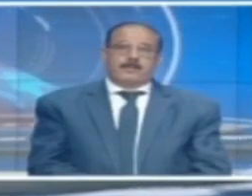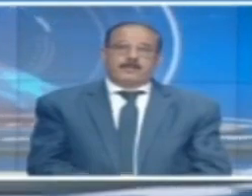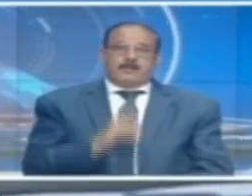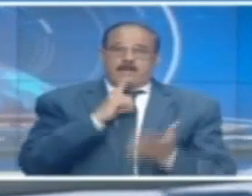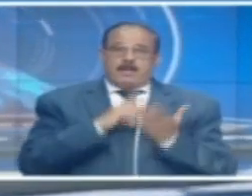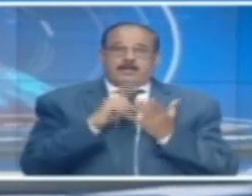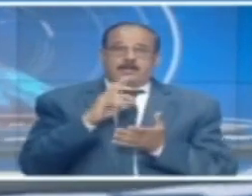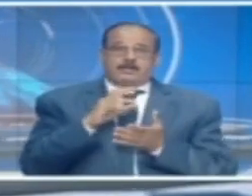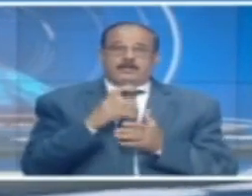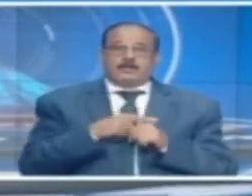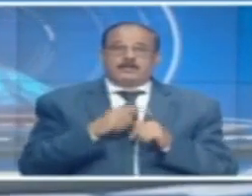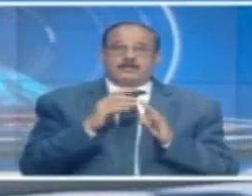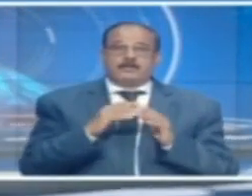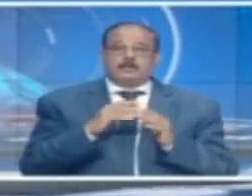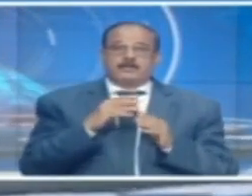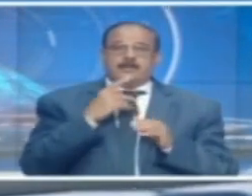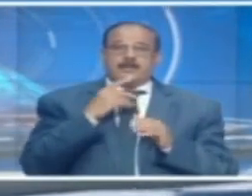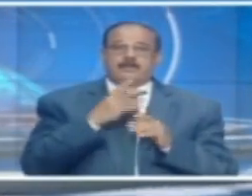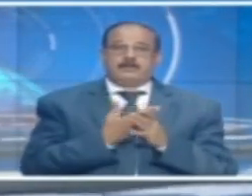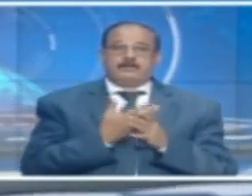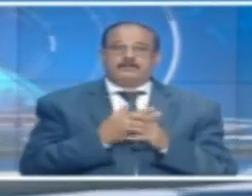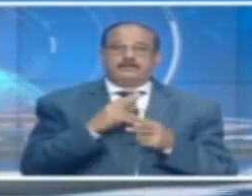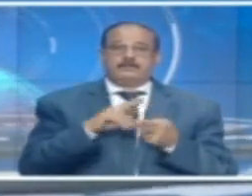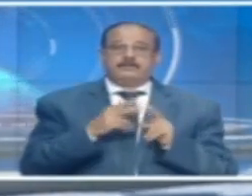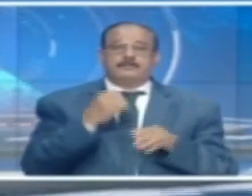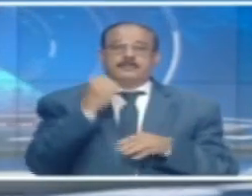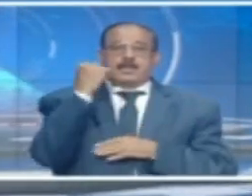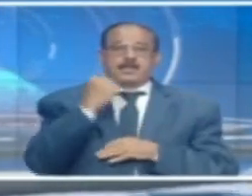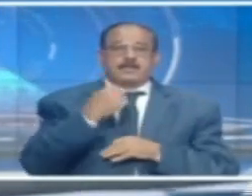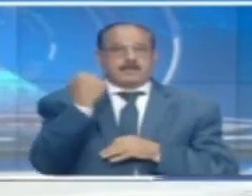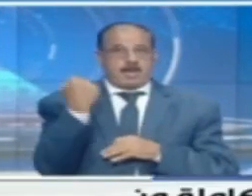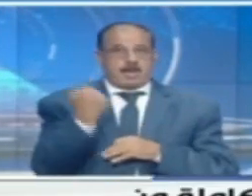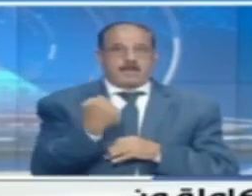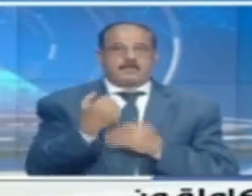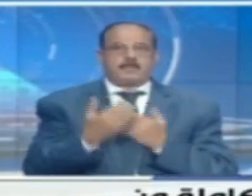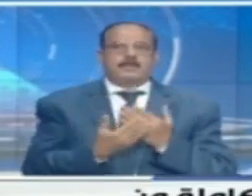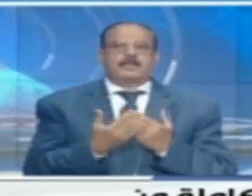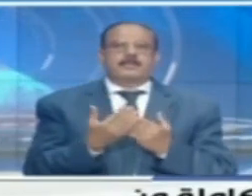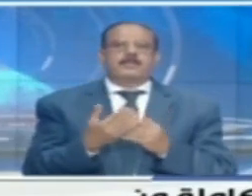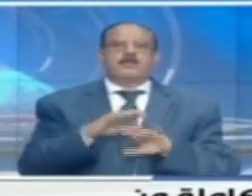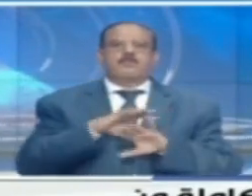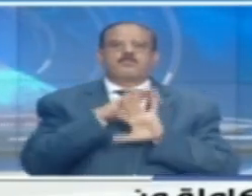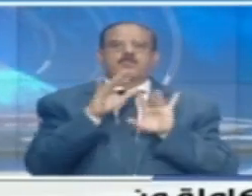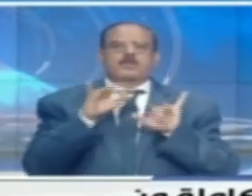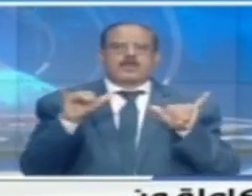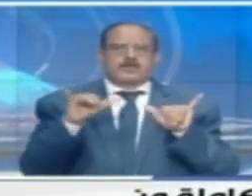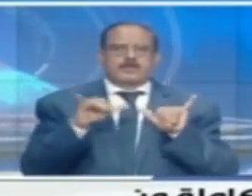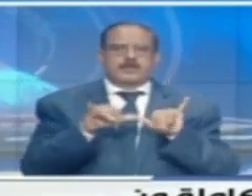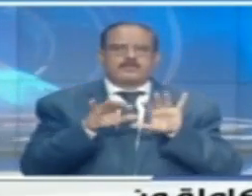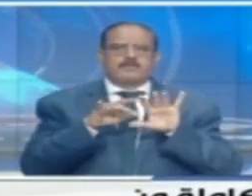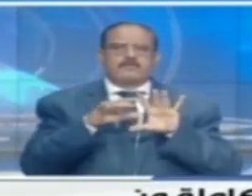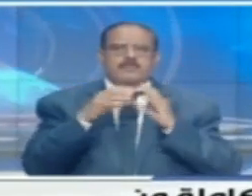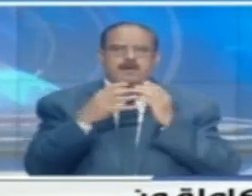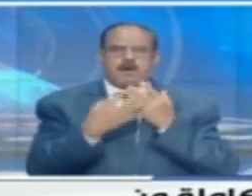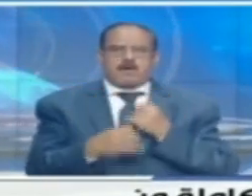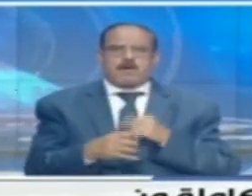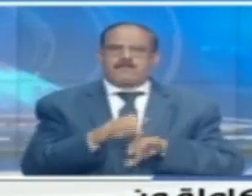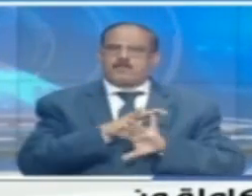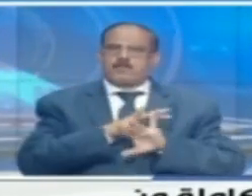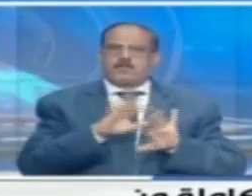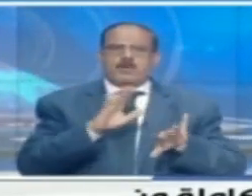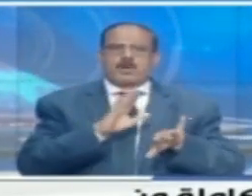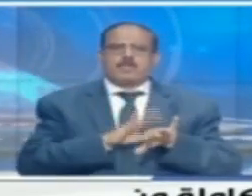أكد الرئيس عبد الفتاح السيسي أن مصر باتت تتمتع بمنظومة بنية أساسية حديثة ومتكاملة من